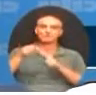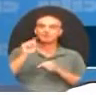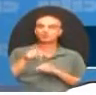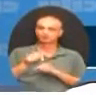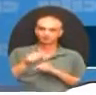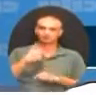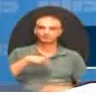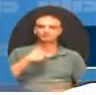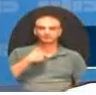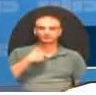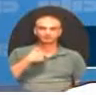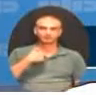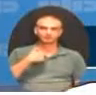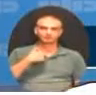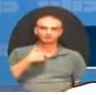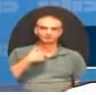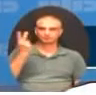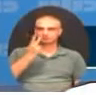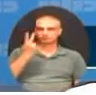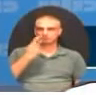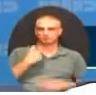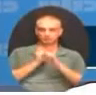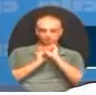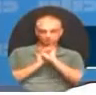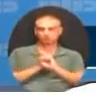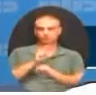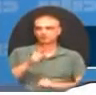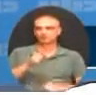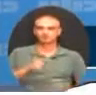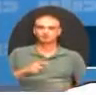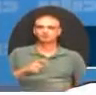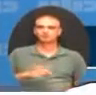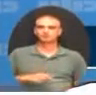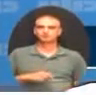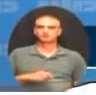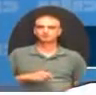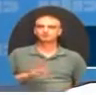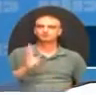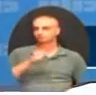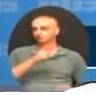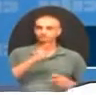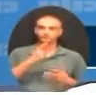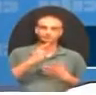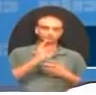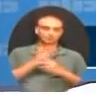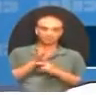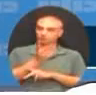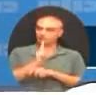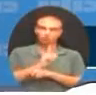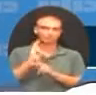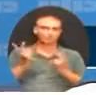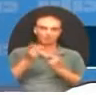הזה, ואנחנו כמובן עומדים מאחריו ומסייעים לו. הם עוברים תקופה לא